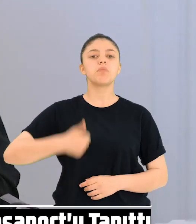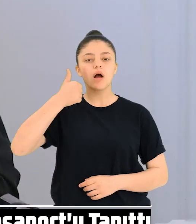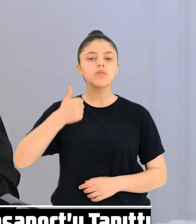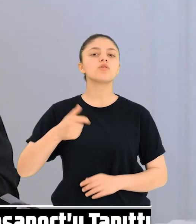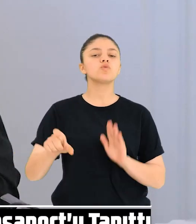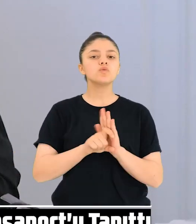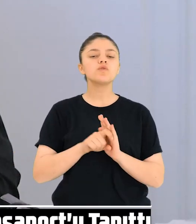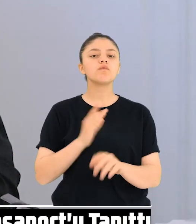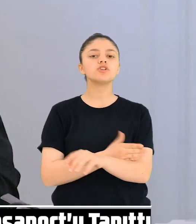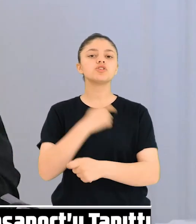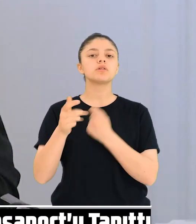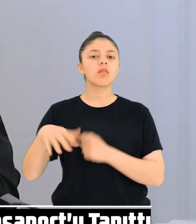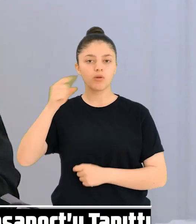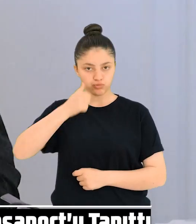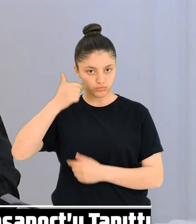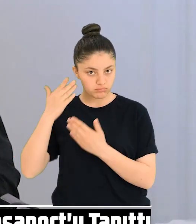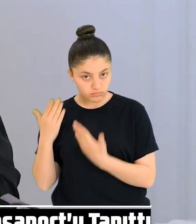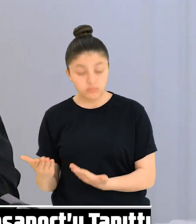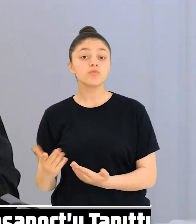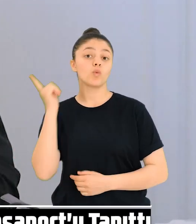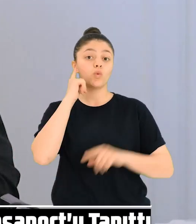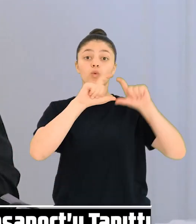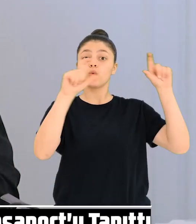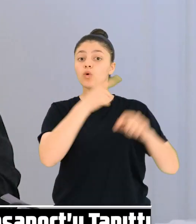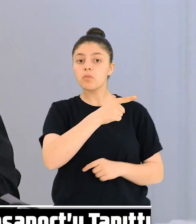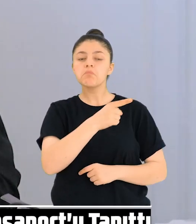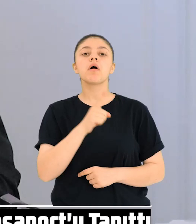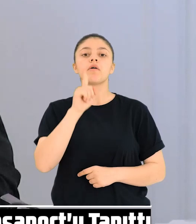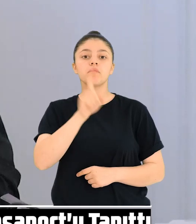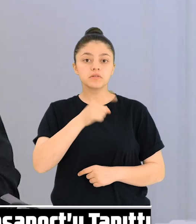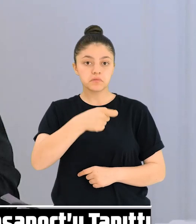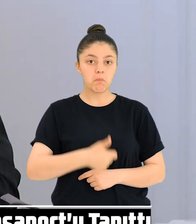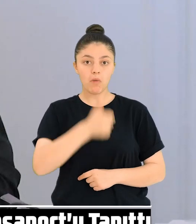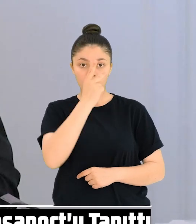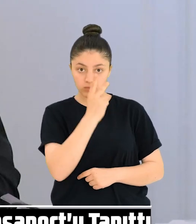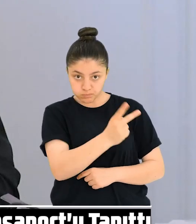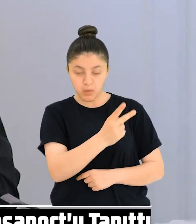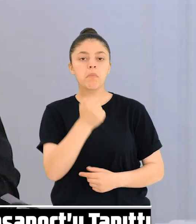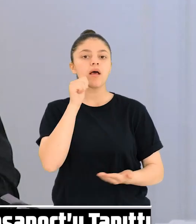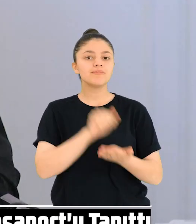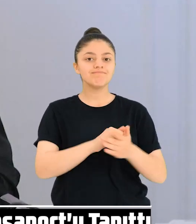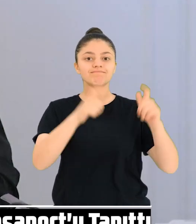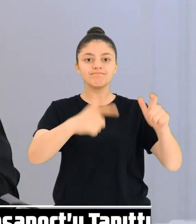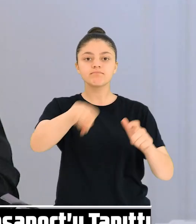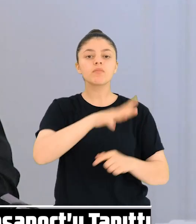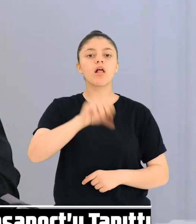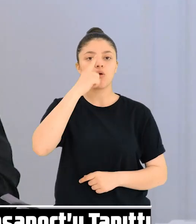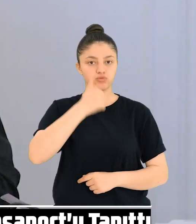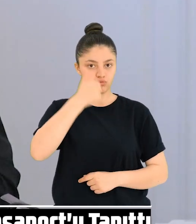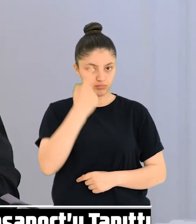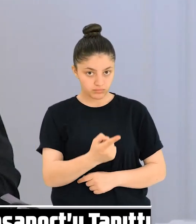İçişleri Bakanlığı'nın Nüfus Vatandaş İşleri Genel Müdürlüğü ile yine köklü bir kurum olan Hazine ve Maliye Bakanlığı Darphane ve Damgam Atması